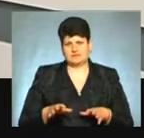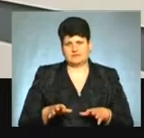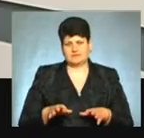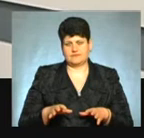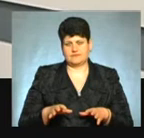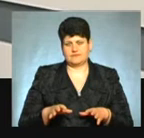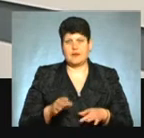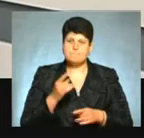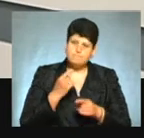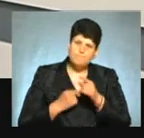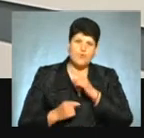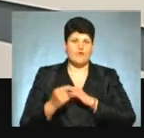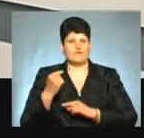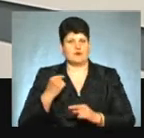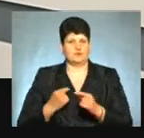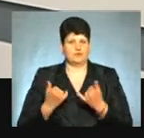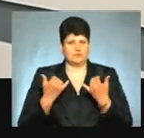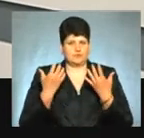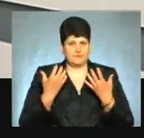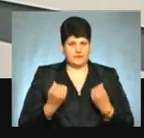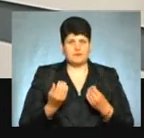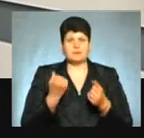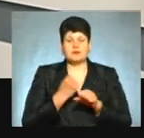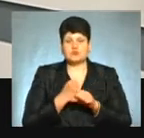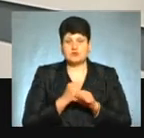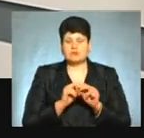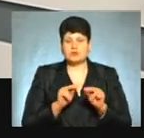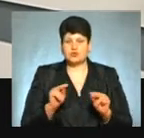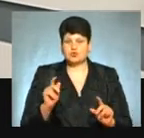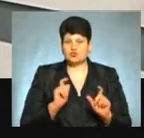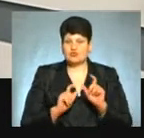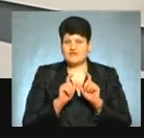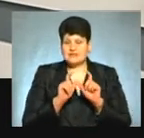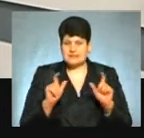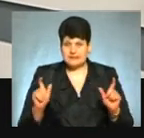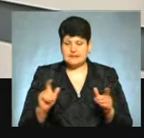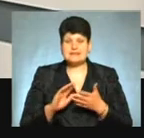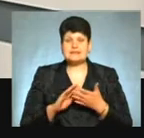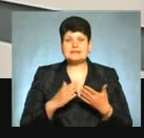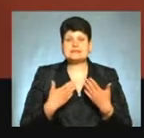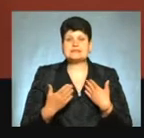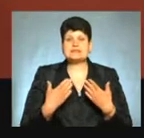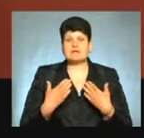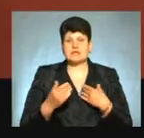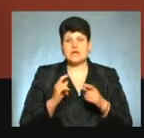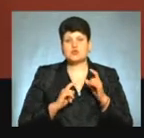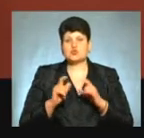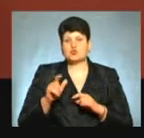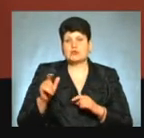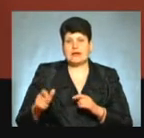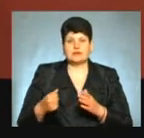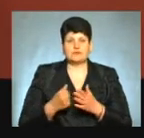ж таки повернемося до сьогодення, оскільки ви працюєте в педагогічному університеті, і, власне, ставлення студентів